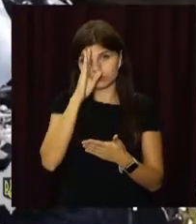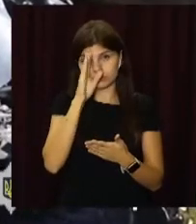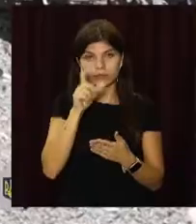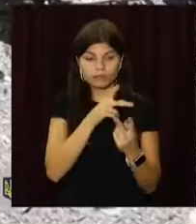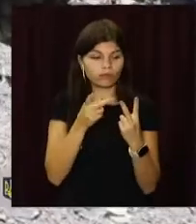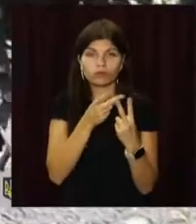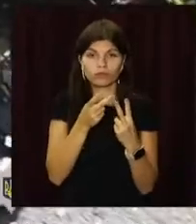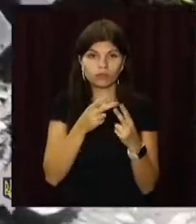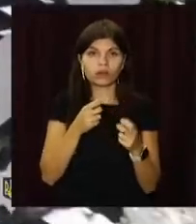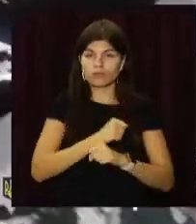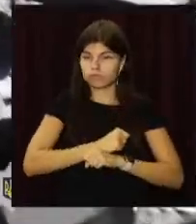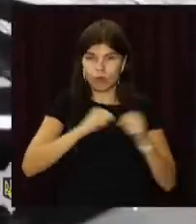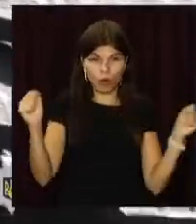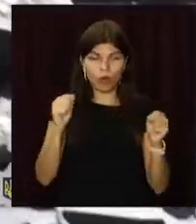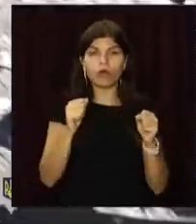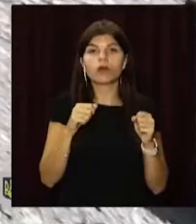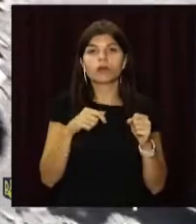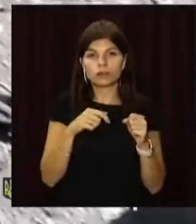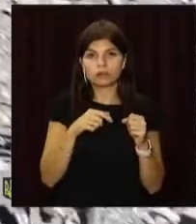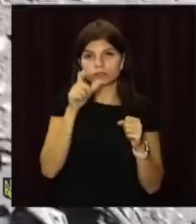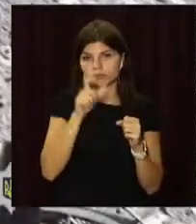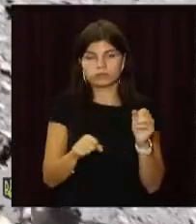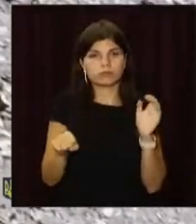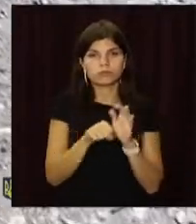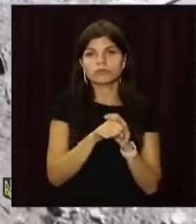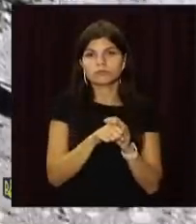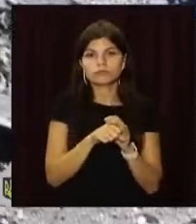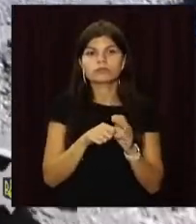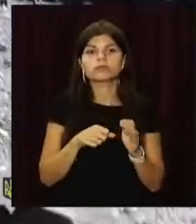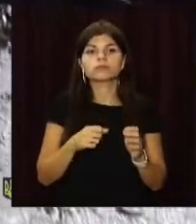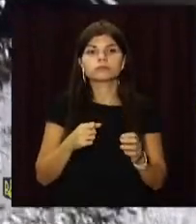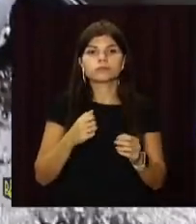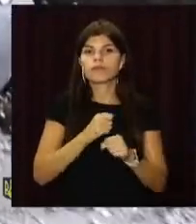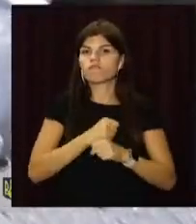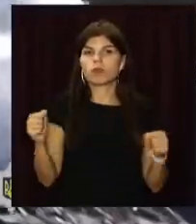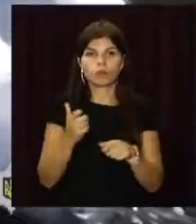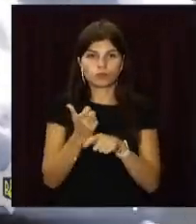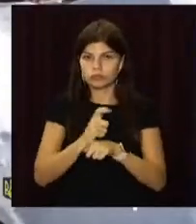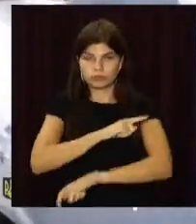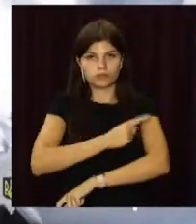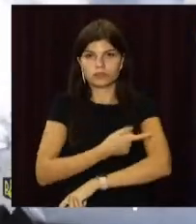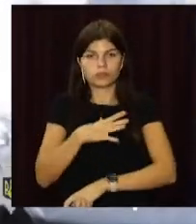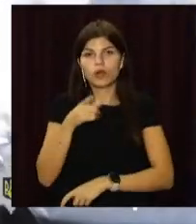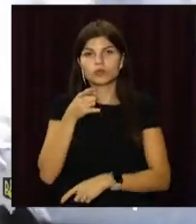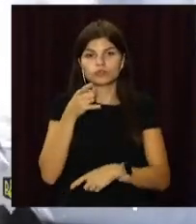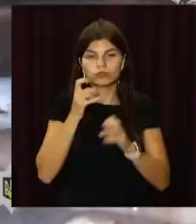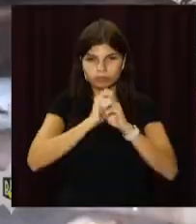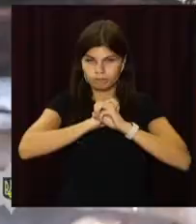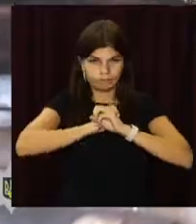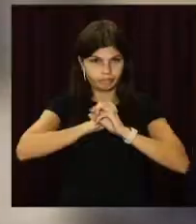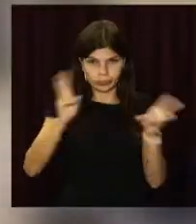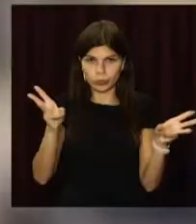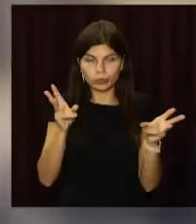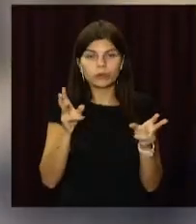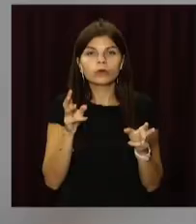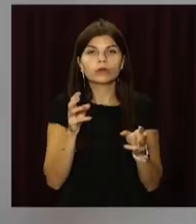Вони загинули. Осіб встановили за документами, знайденими на місці трагедії. Вибух був такої сили, що автівка розлетілася на друзки,